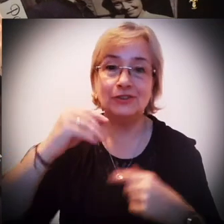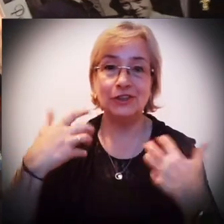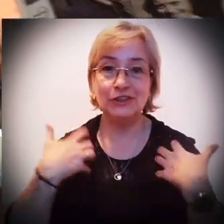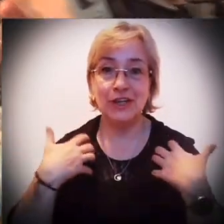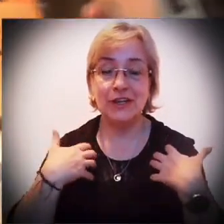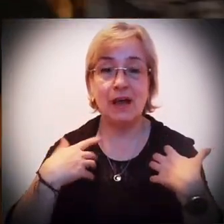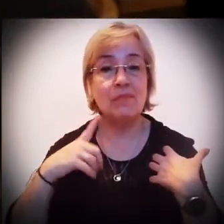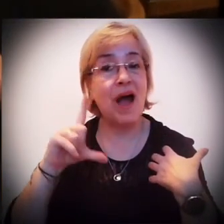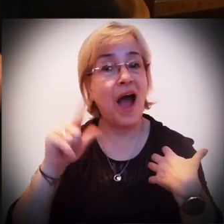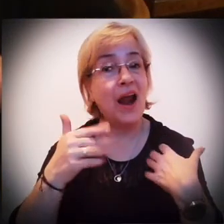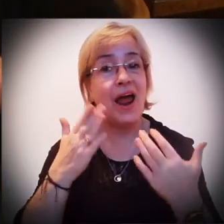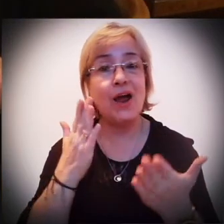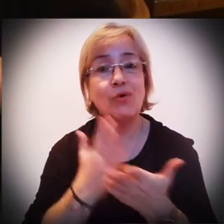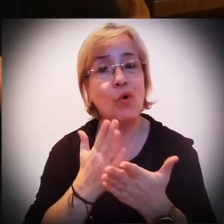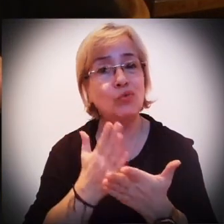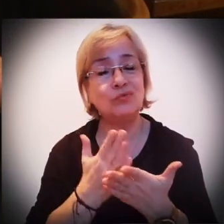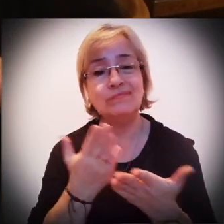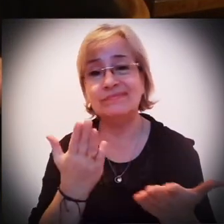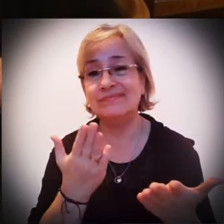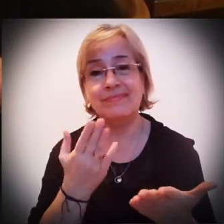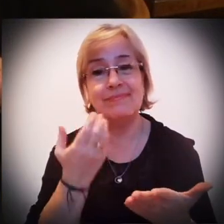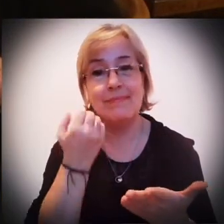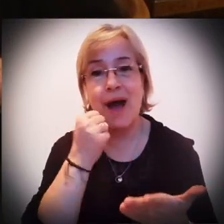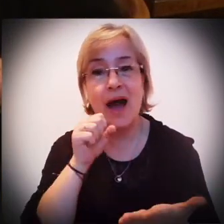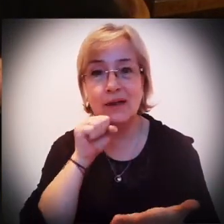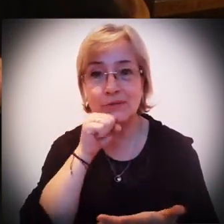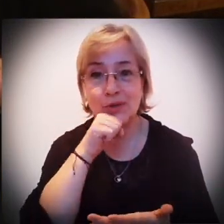ale są już bardzo starzy